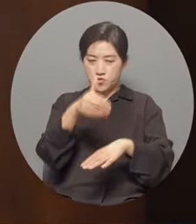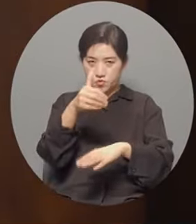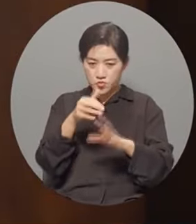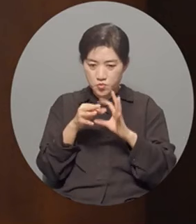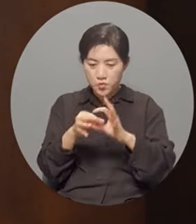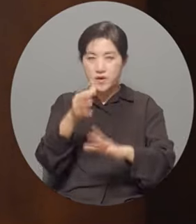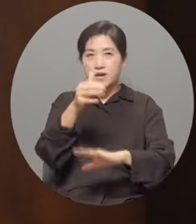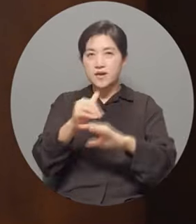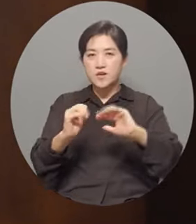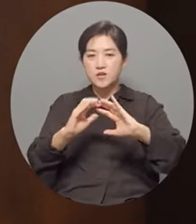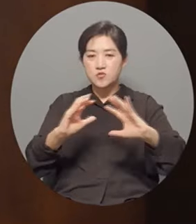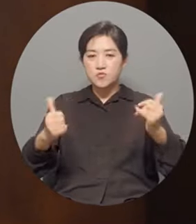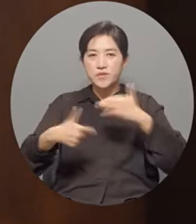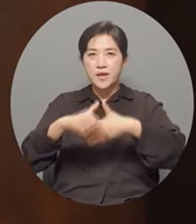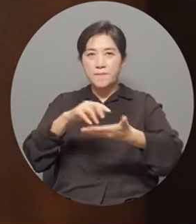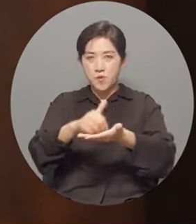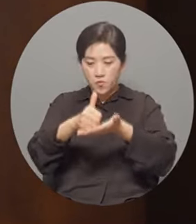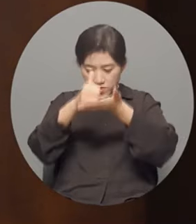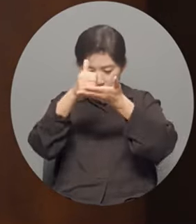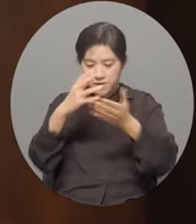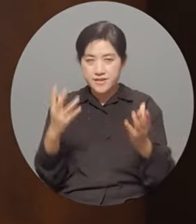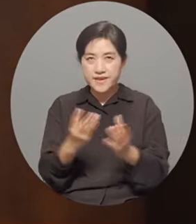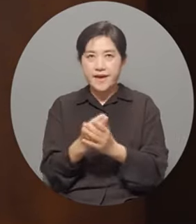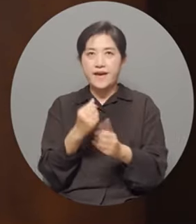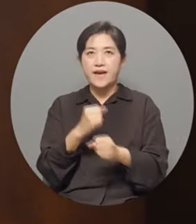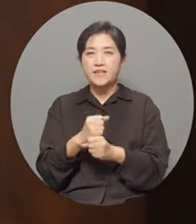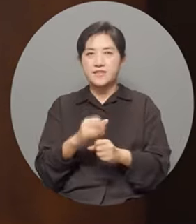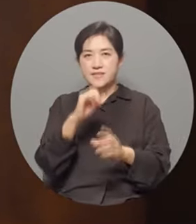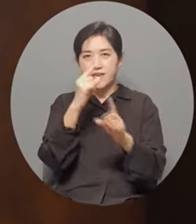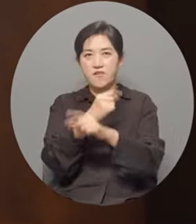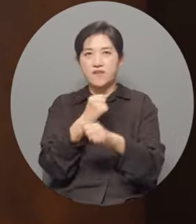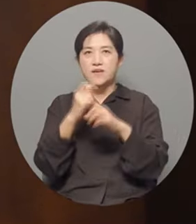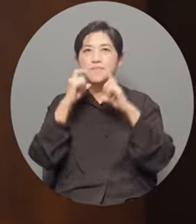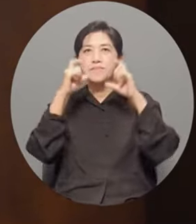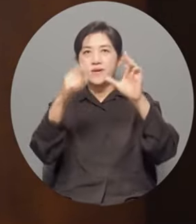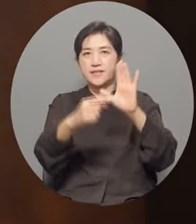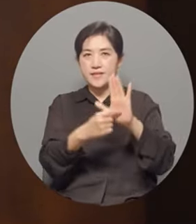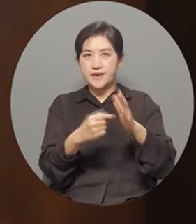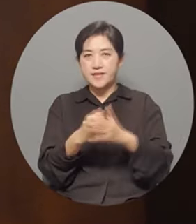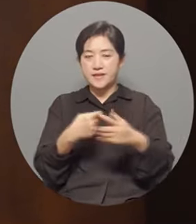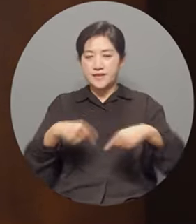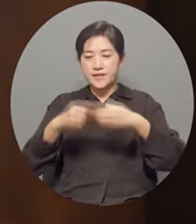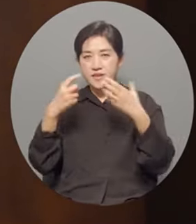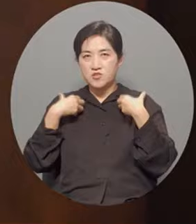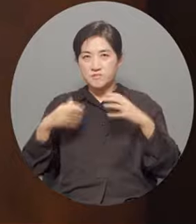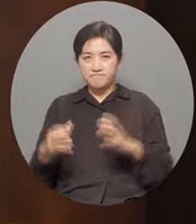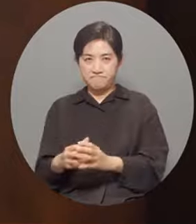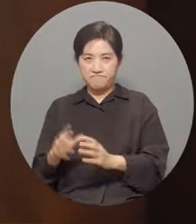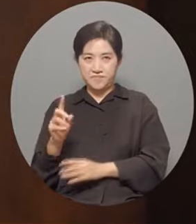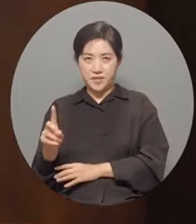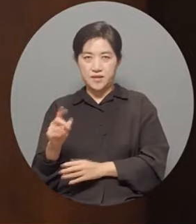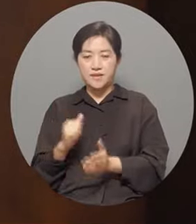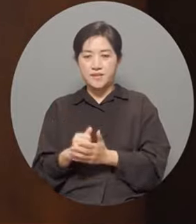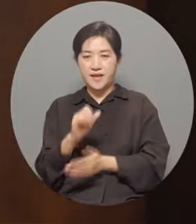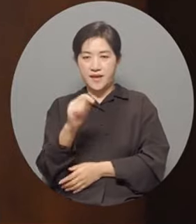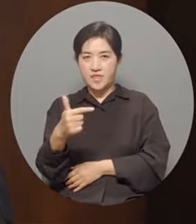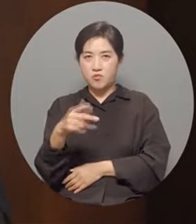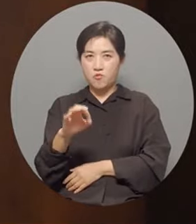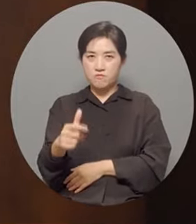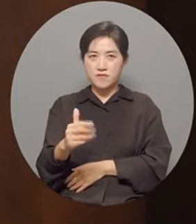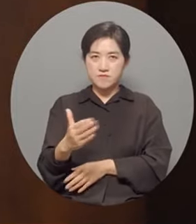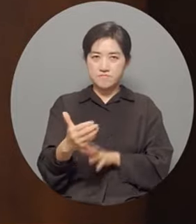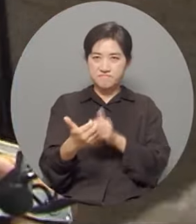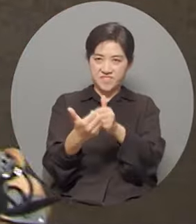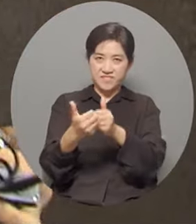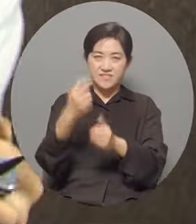민심을 온전히 받드는 개혁을 이뤄내야 한다고 출마를 선언하면서 당정 일체를 강조하며 한전 위원장에게 견제구를